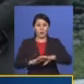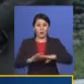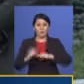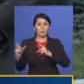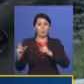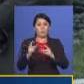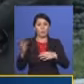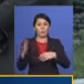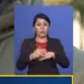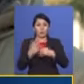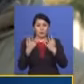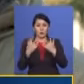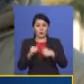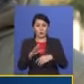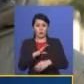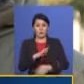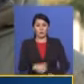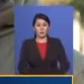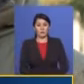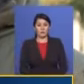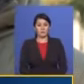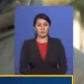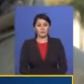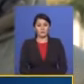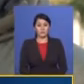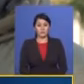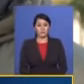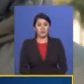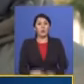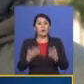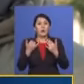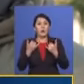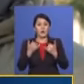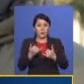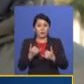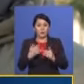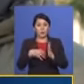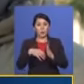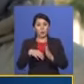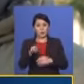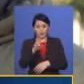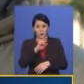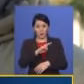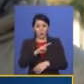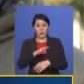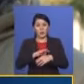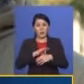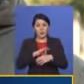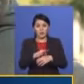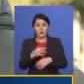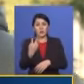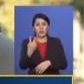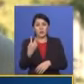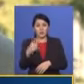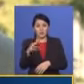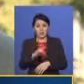мүлдем жабуға шешім қабылданған. Сейчас же у нас проводится оптимизация, мы прорабатываем. Қазіргі таңда бізде оңтайландыру жүргізіліп жатыр. Сол себепті 20-ші